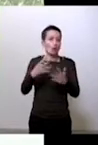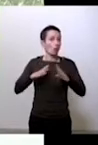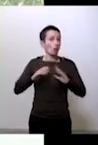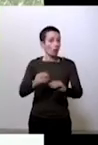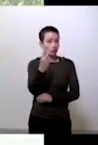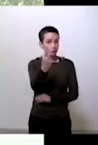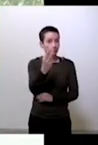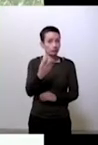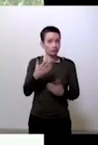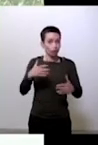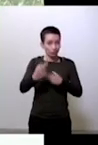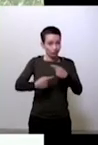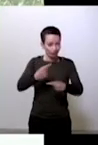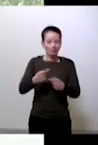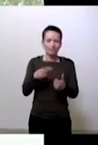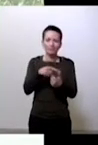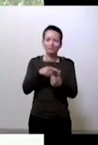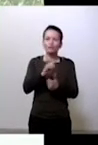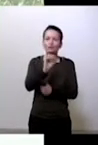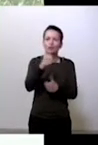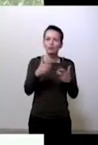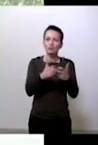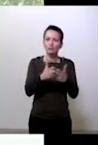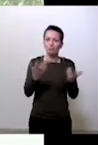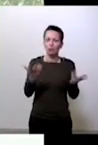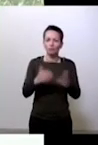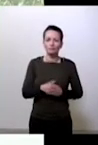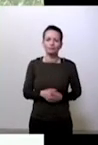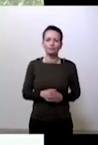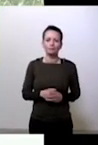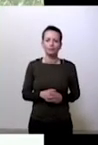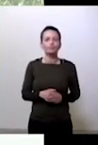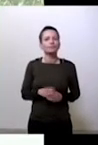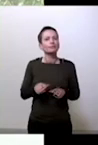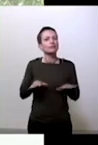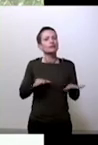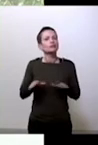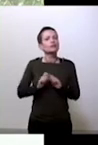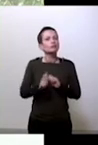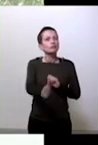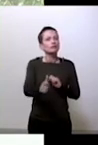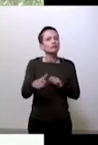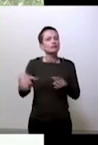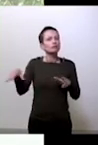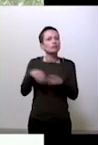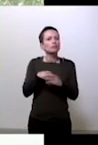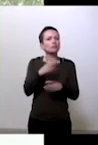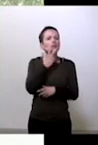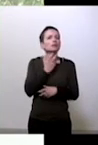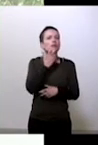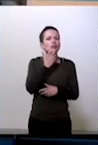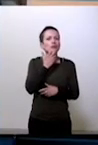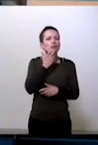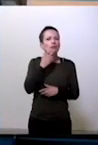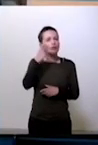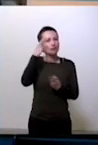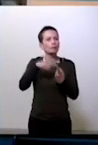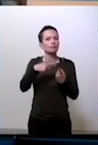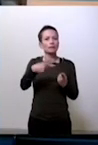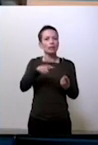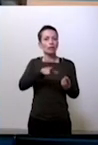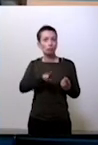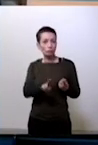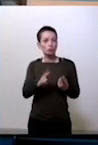en œuvre. Le premier, ce sont le dispositif de participation citoyenne autour du PLU, avec